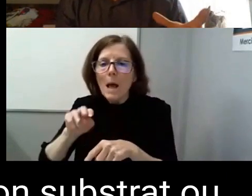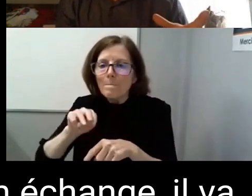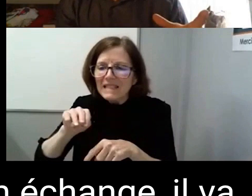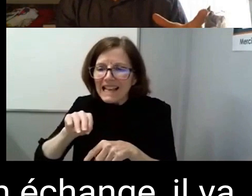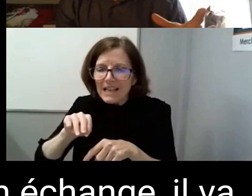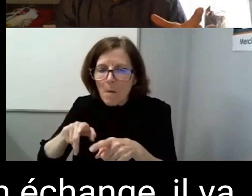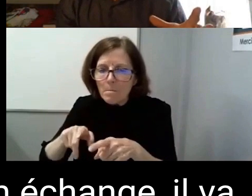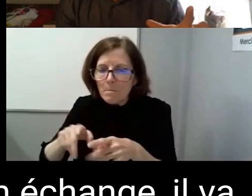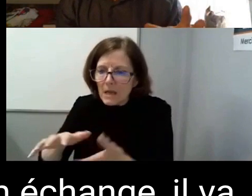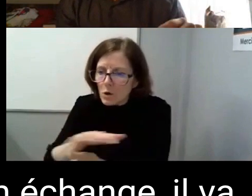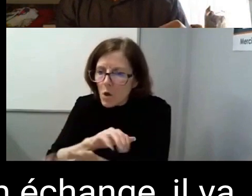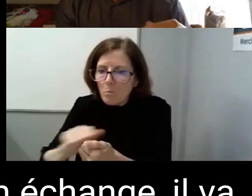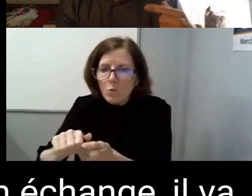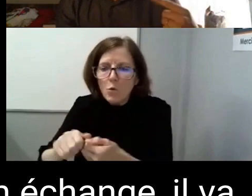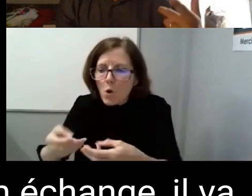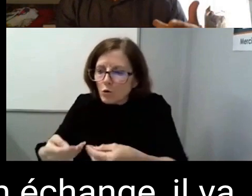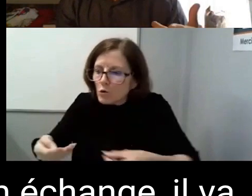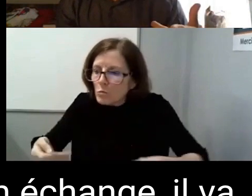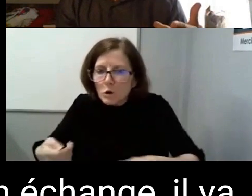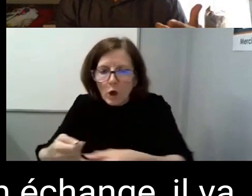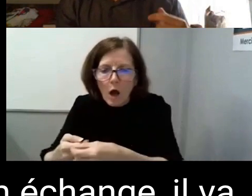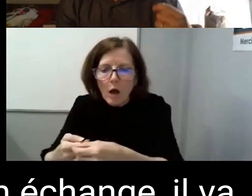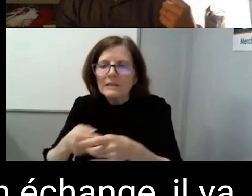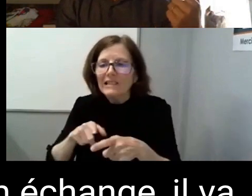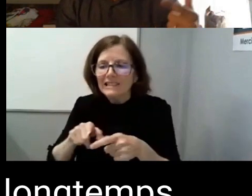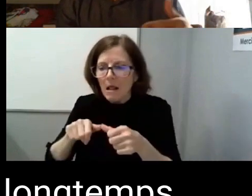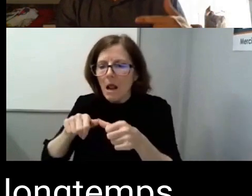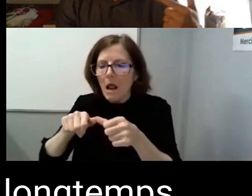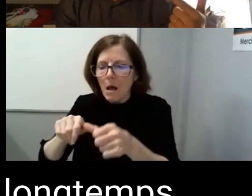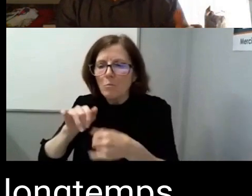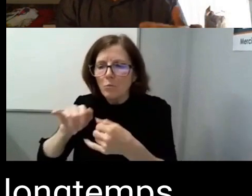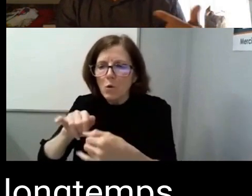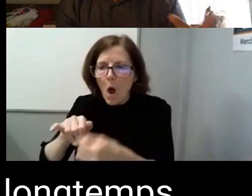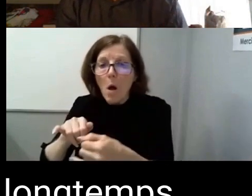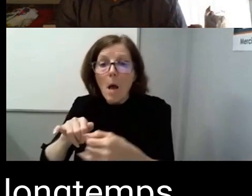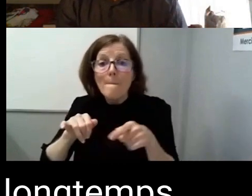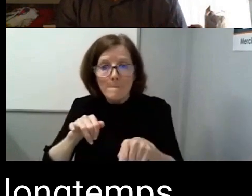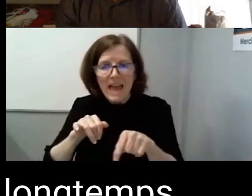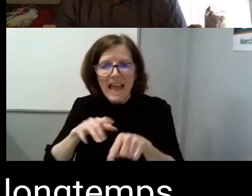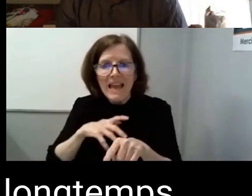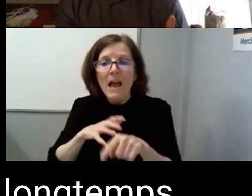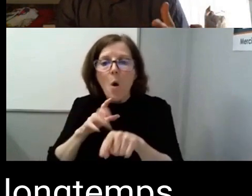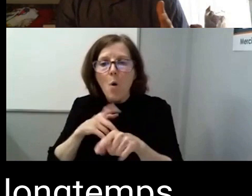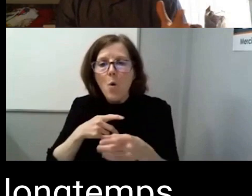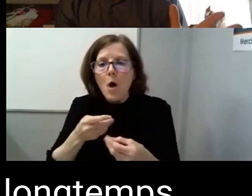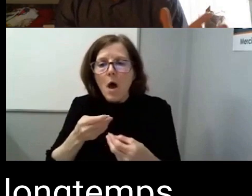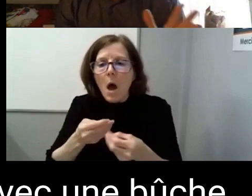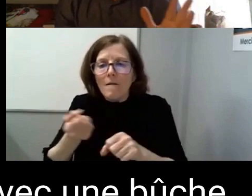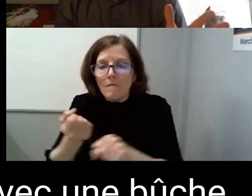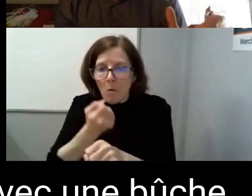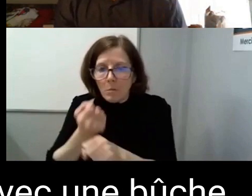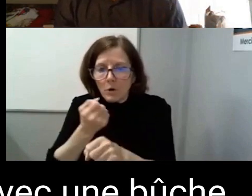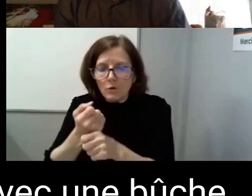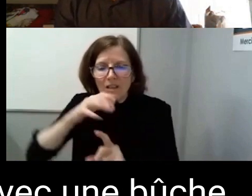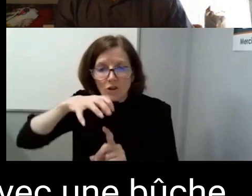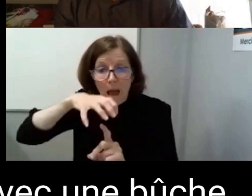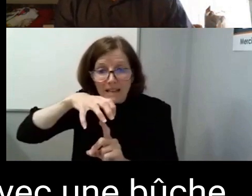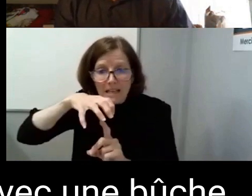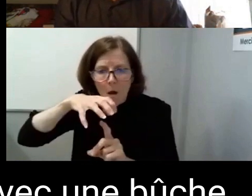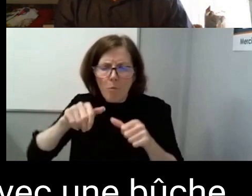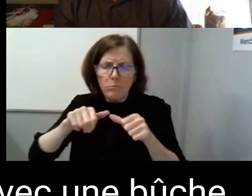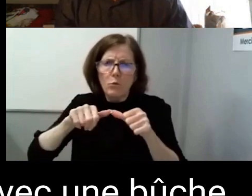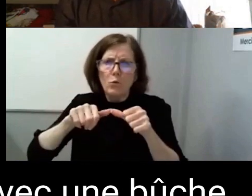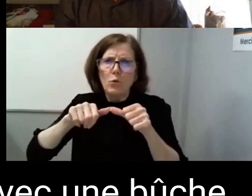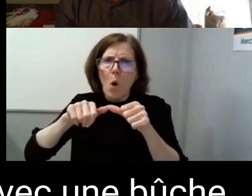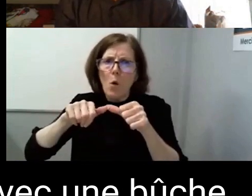à coloniser entièrement son substrat, mais en échange, il va produire des champignons beaucoup plus longtemps. Fait à titre de comparaison, si je